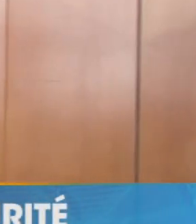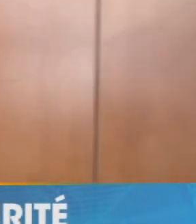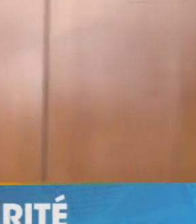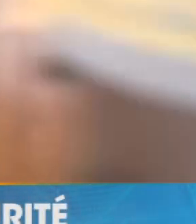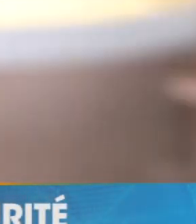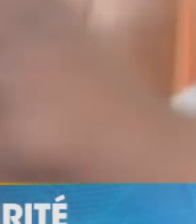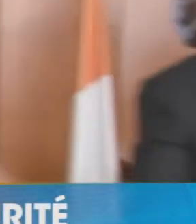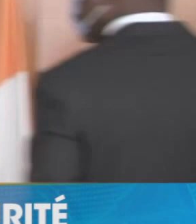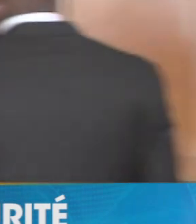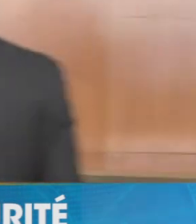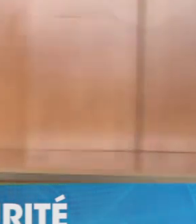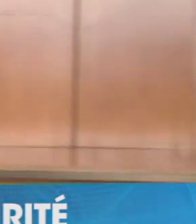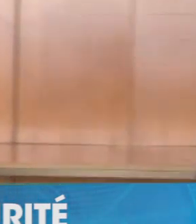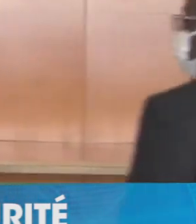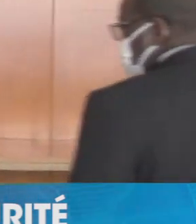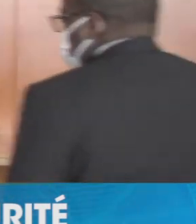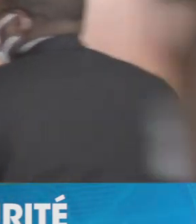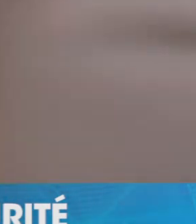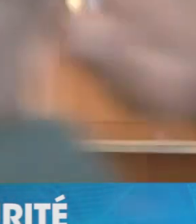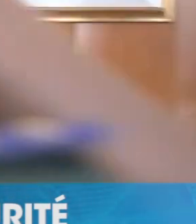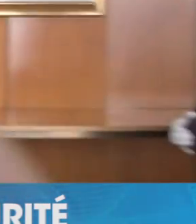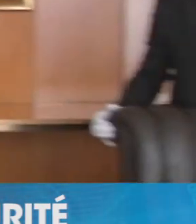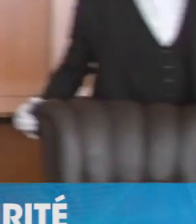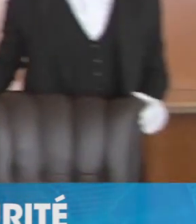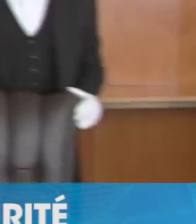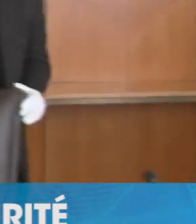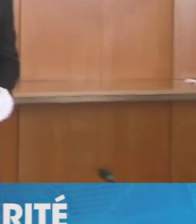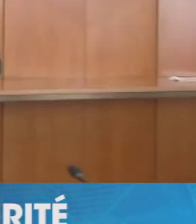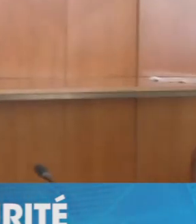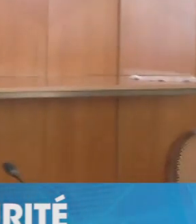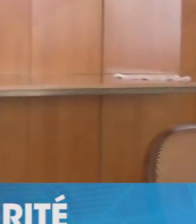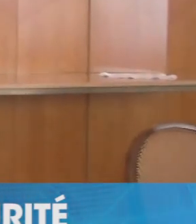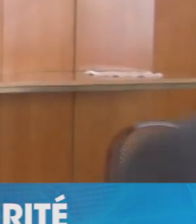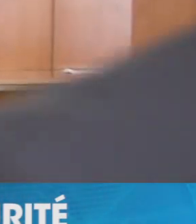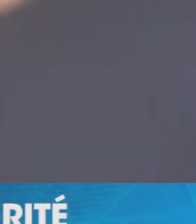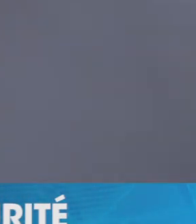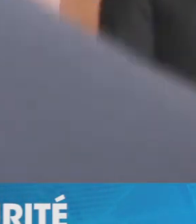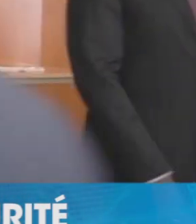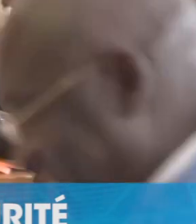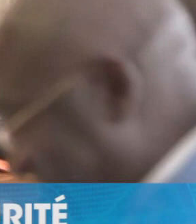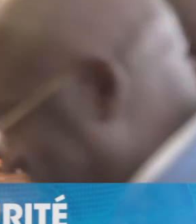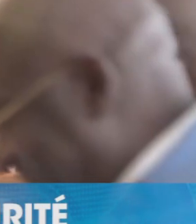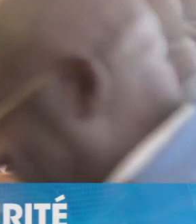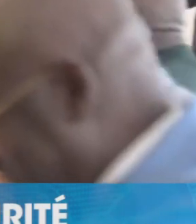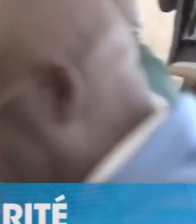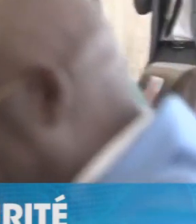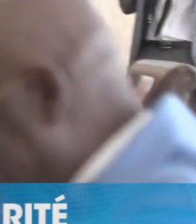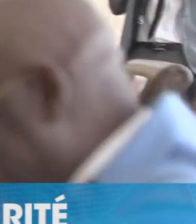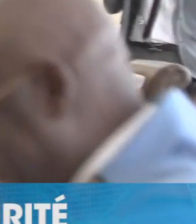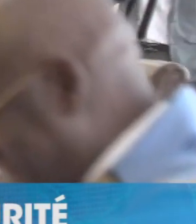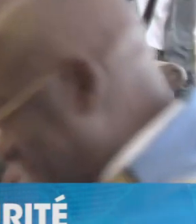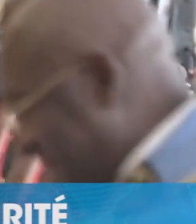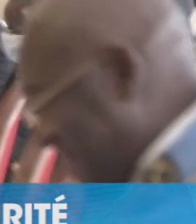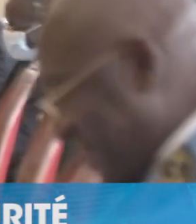hier une réunion de Conseil national de sécurité au palais de la présidence de la République. La situation sécuritaire générale en